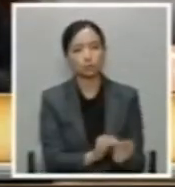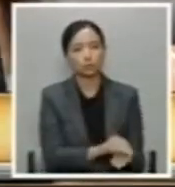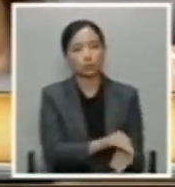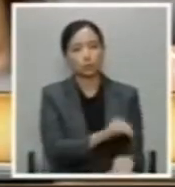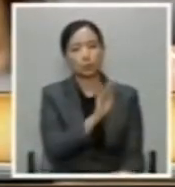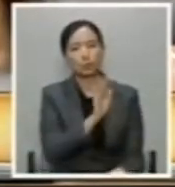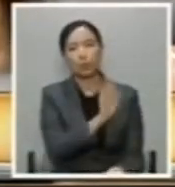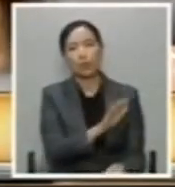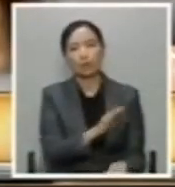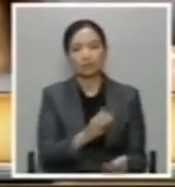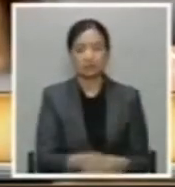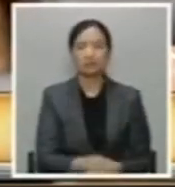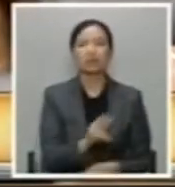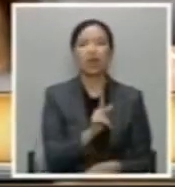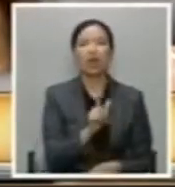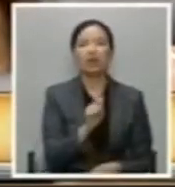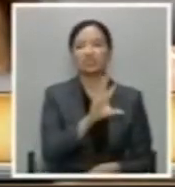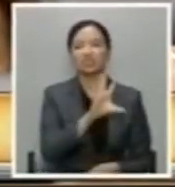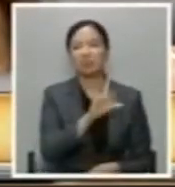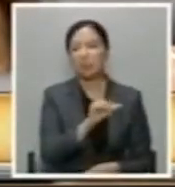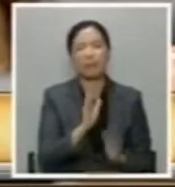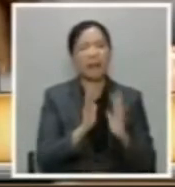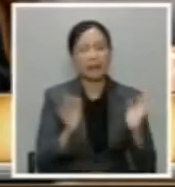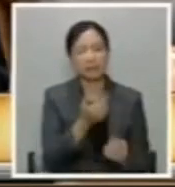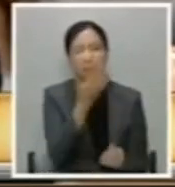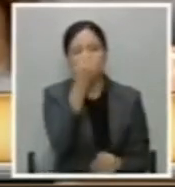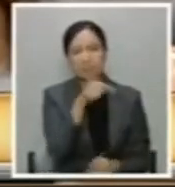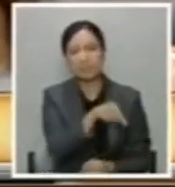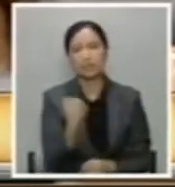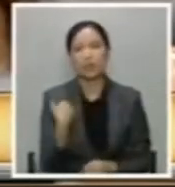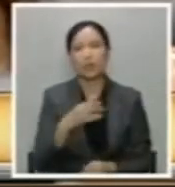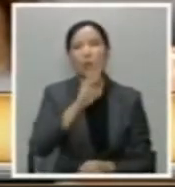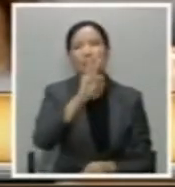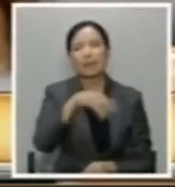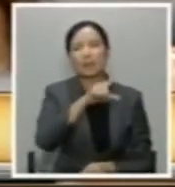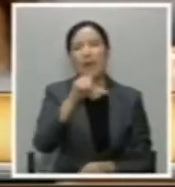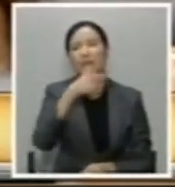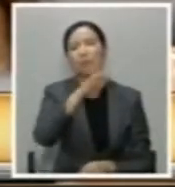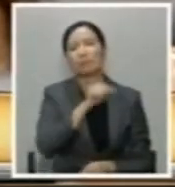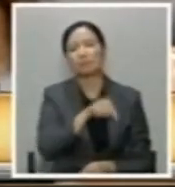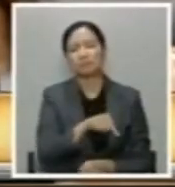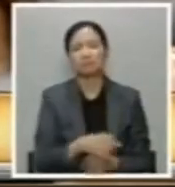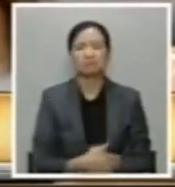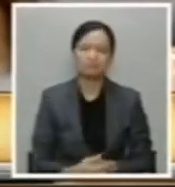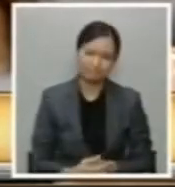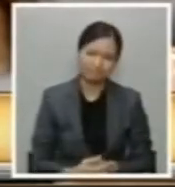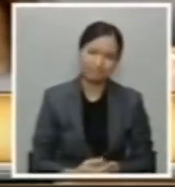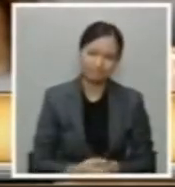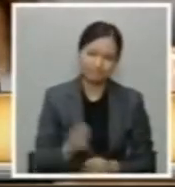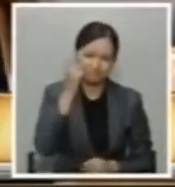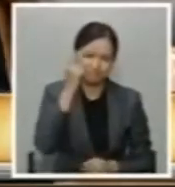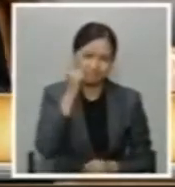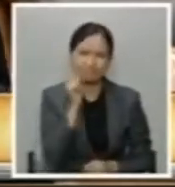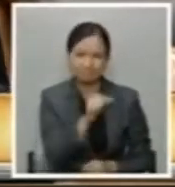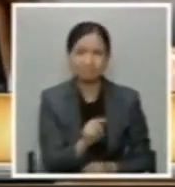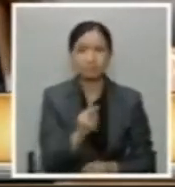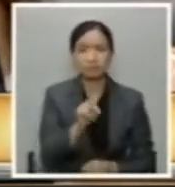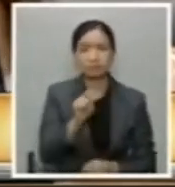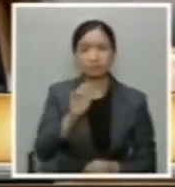พราะนั้นคำว่าจินตนาการในที่นี้เนี่ยหมายความว่ากอช.อาจจะต้องคิดนะครับว่าเราไปโยงกับ